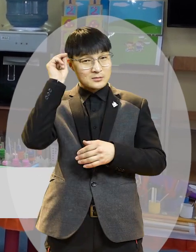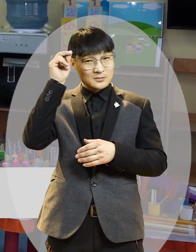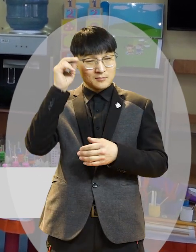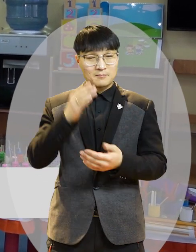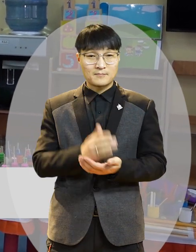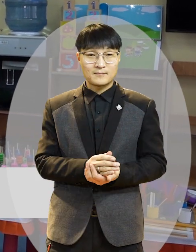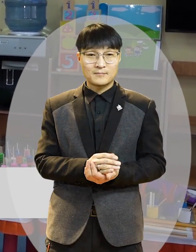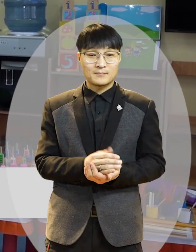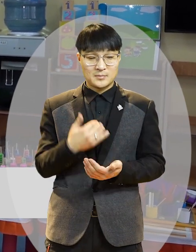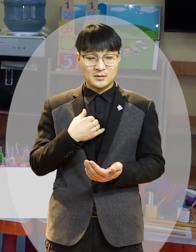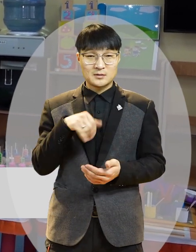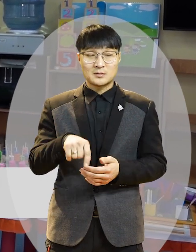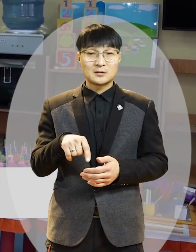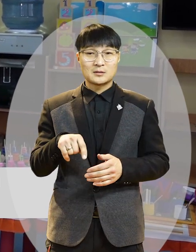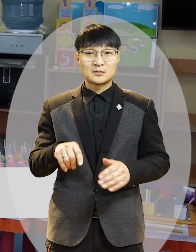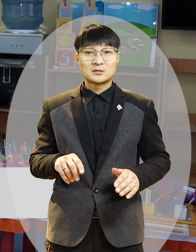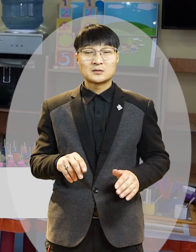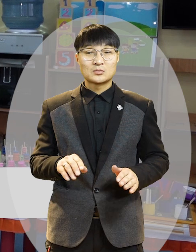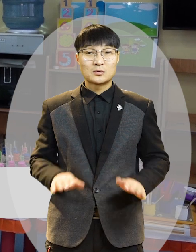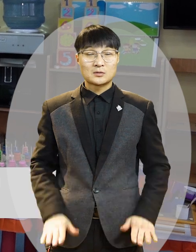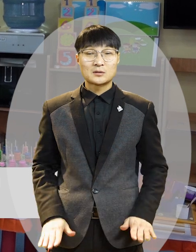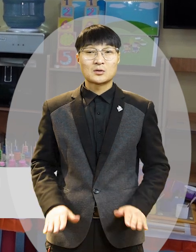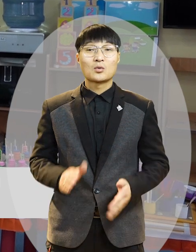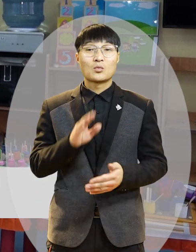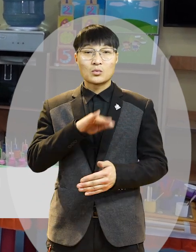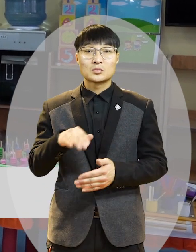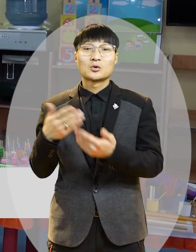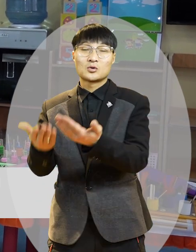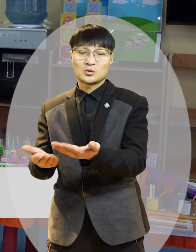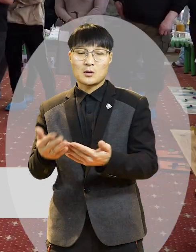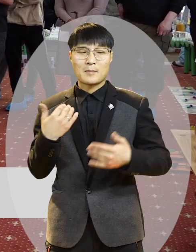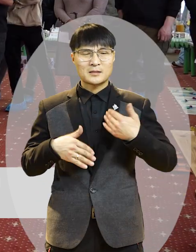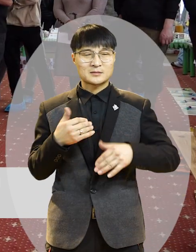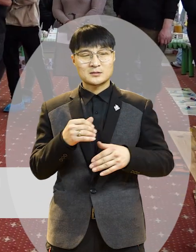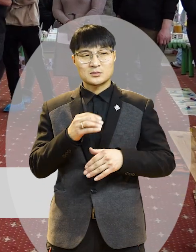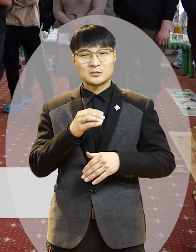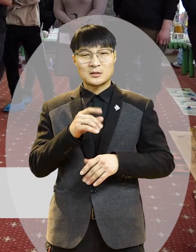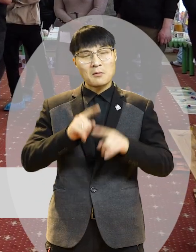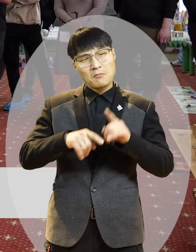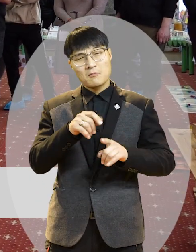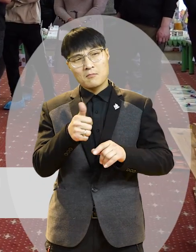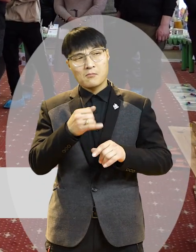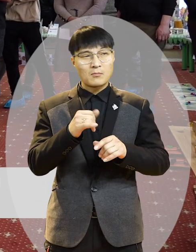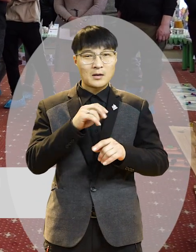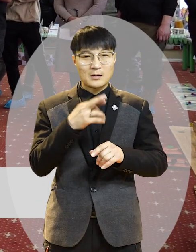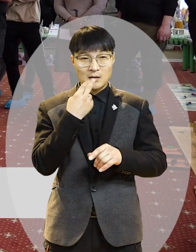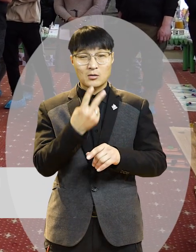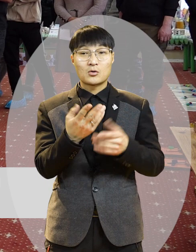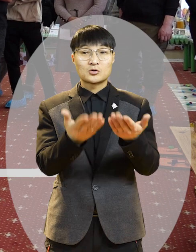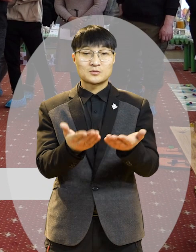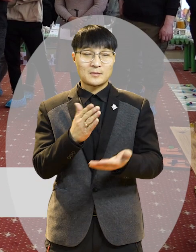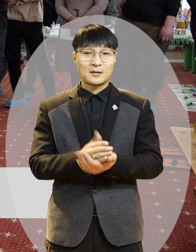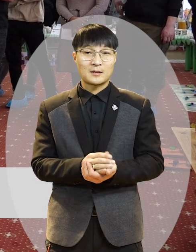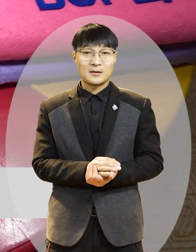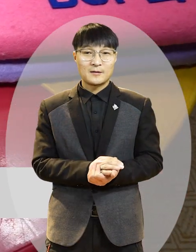угаасаа би хүүхдээ өгтөө. Айгүй гоё орчныг харж өгсөн, багш нарын харилцааг харж өгсөн. 5 дугаар цэцэрлэг хүүхдийг багаас нь ном унших хүсэл төрмөлдтэй